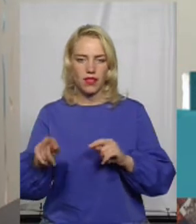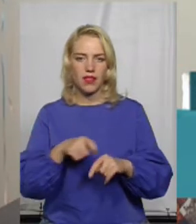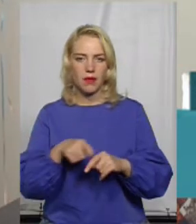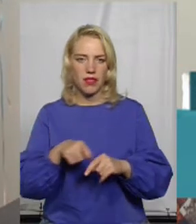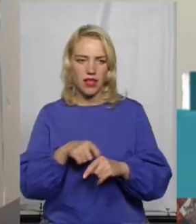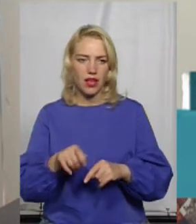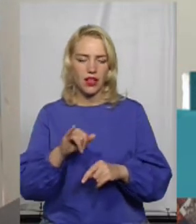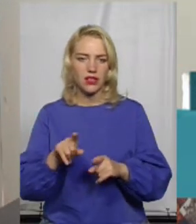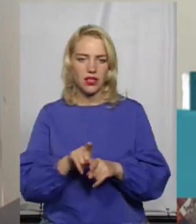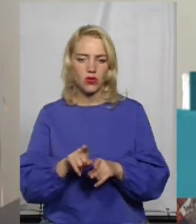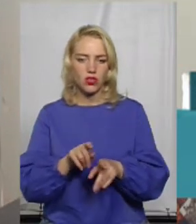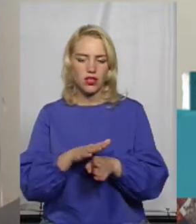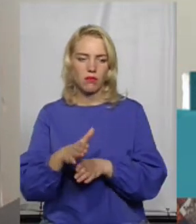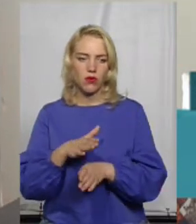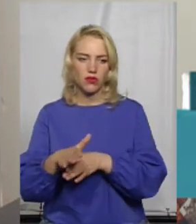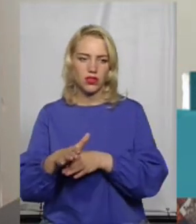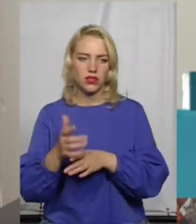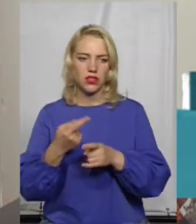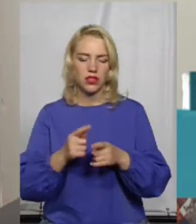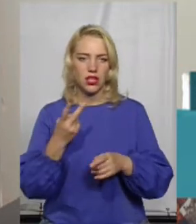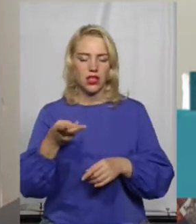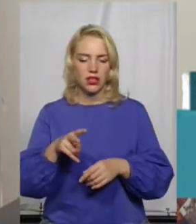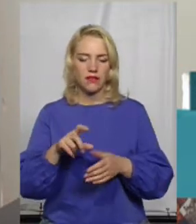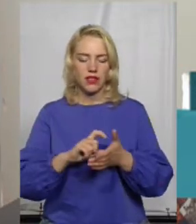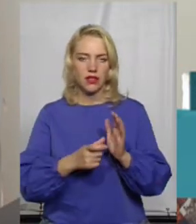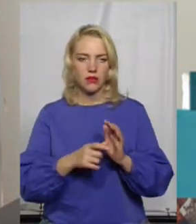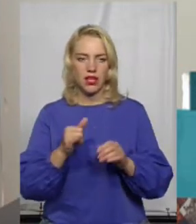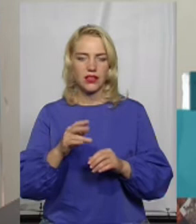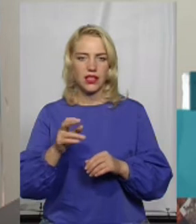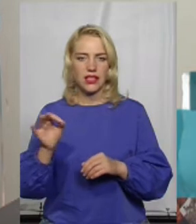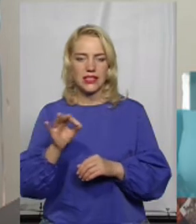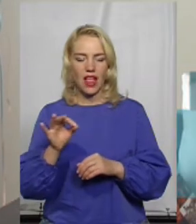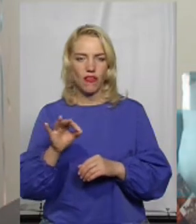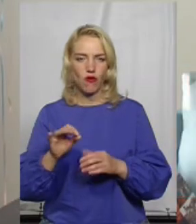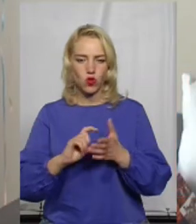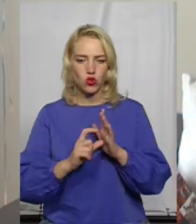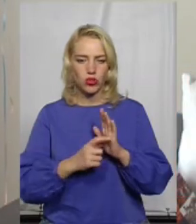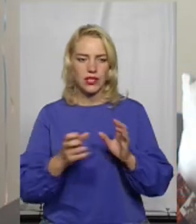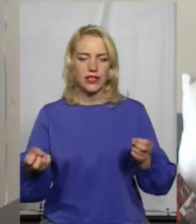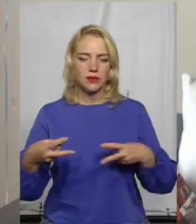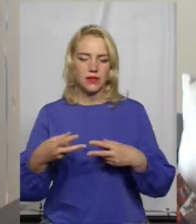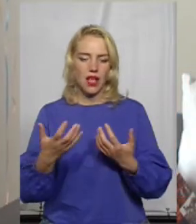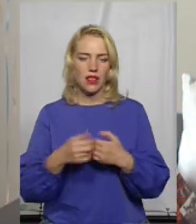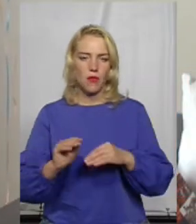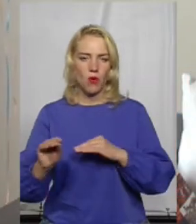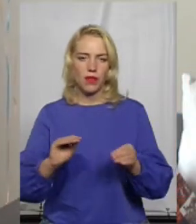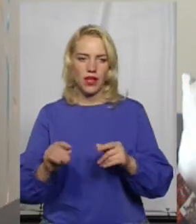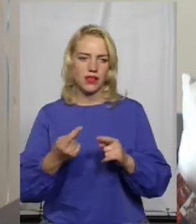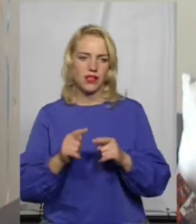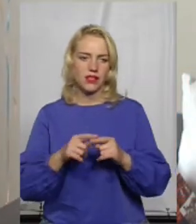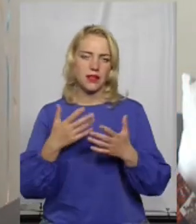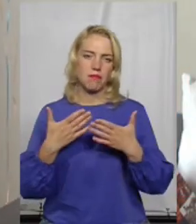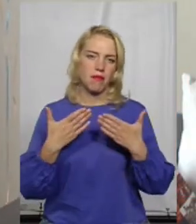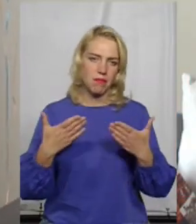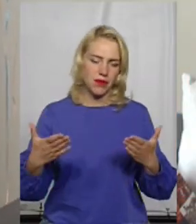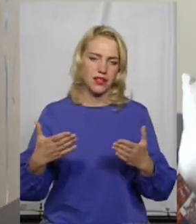також наповнити цих 2 кімнати і санвузол спеціальним обладнанням, тобто це і меблі,